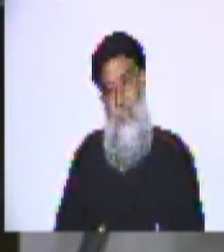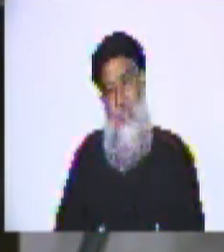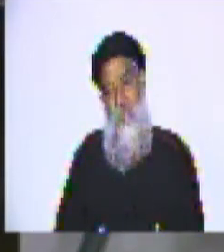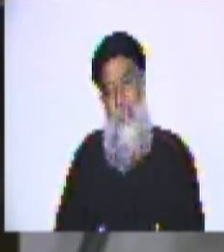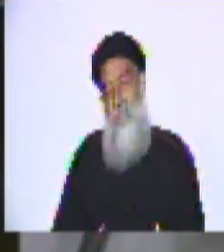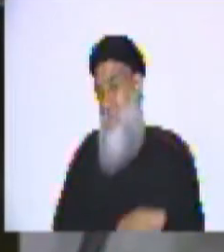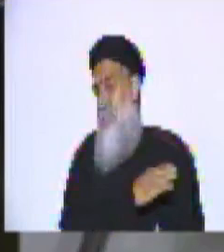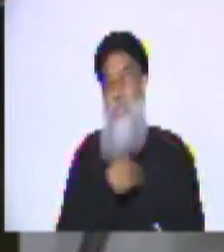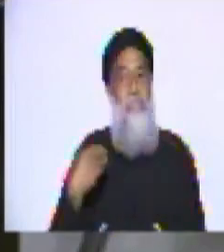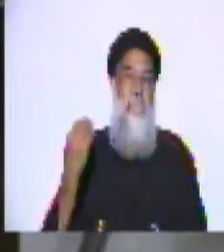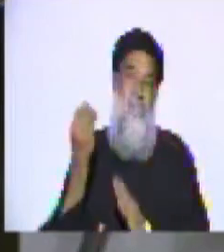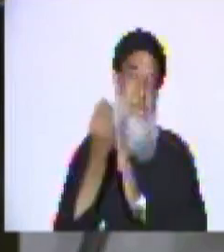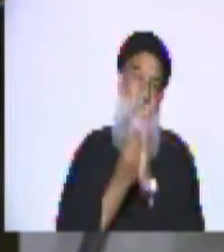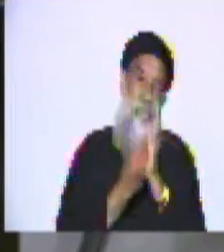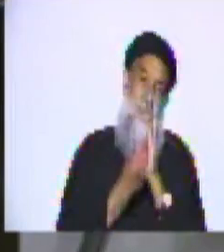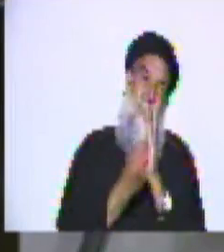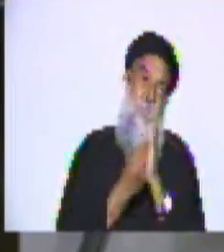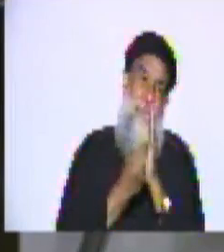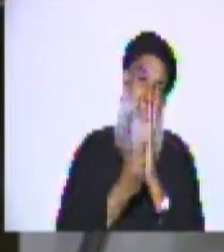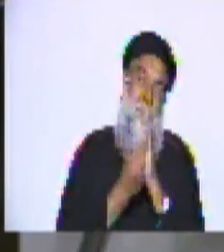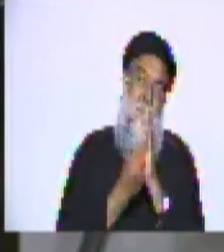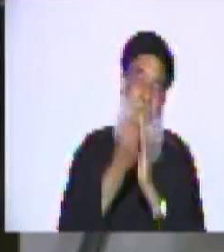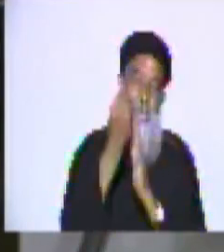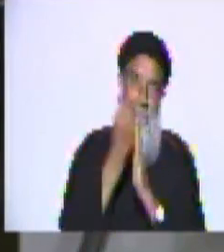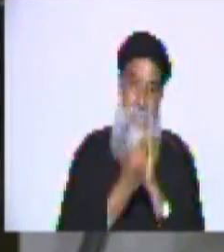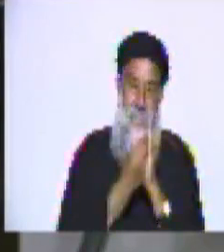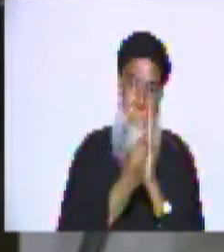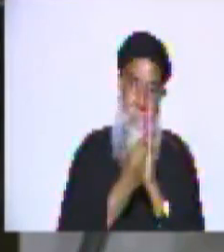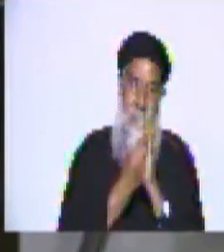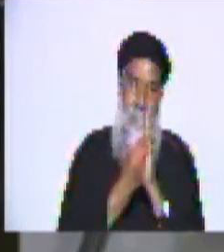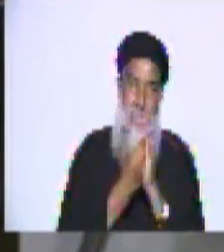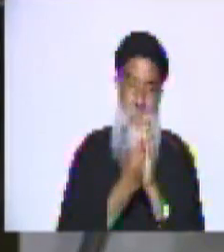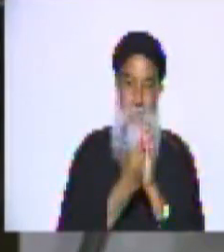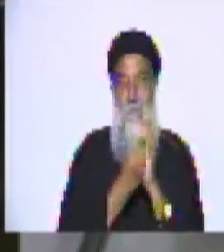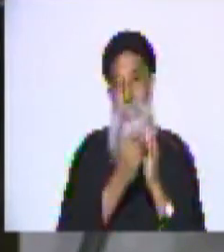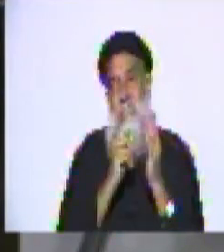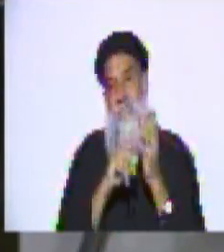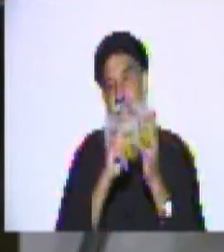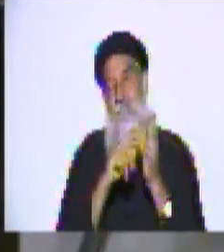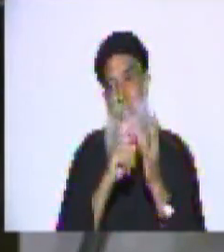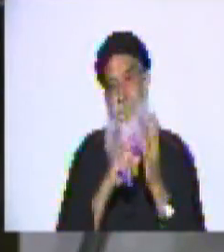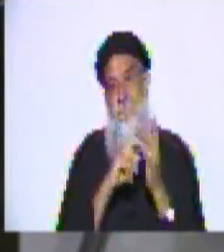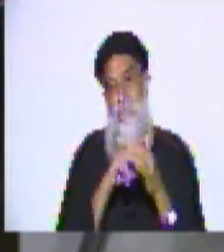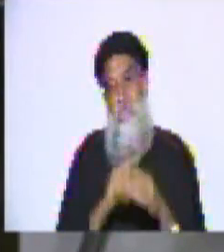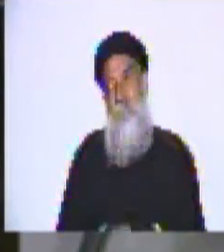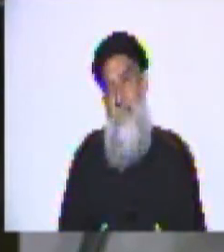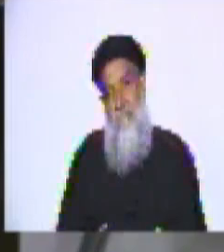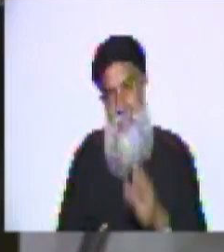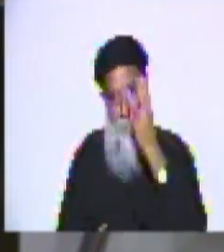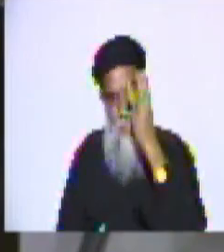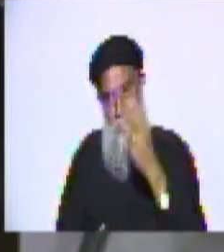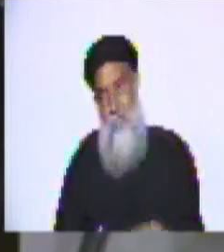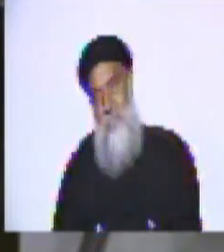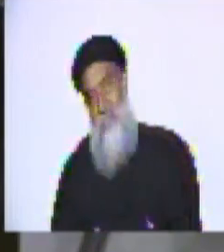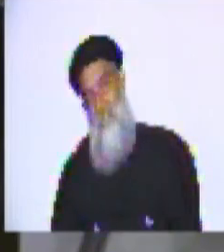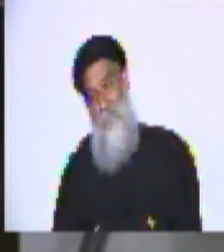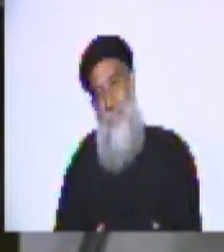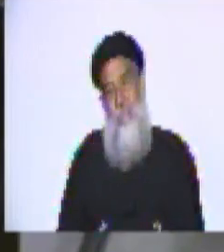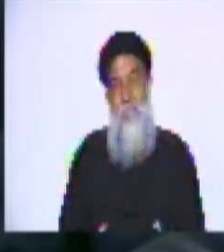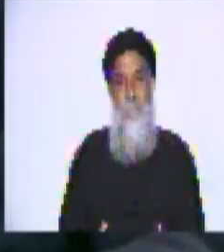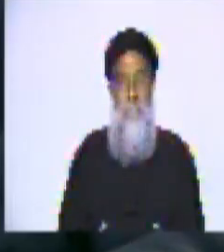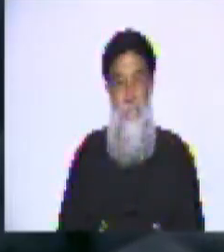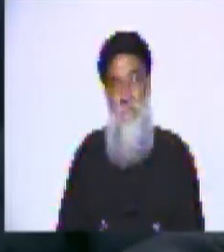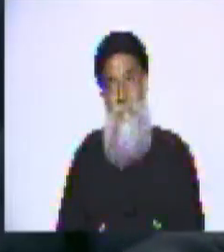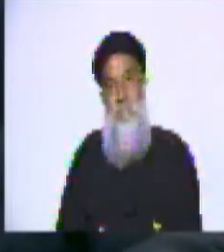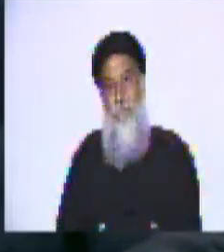فمنعوا عن المنع يعني عن الزنا والمخنوق والدم. طيب سيدنا، احنا يعني